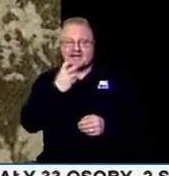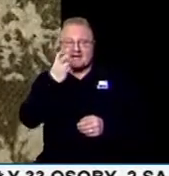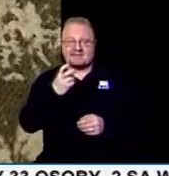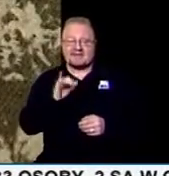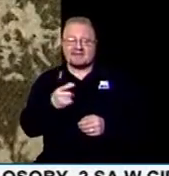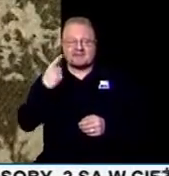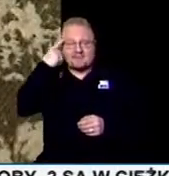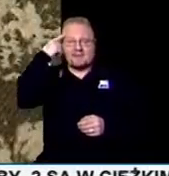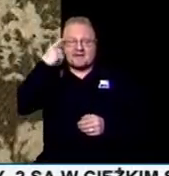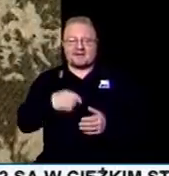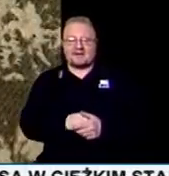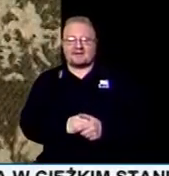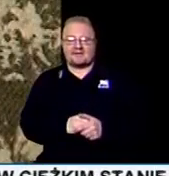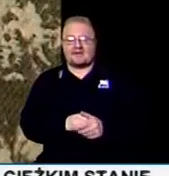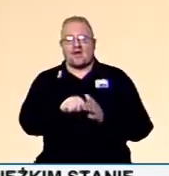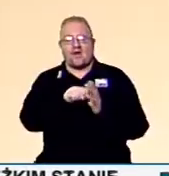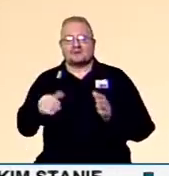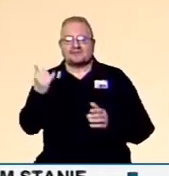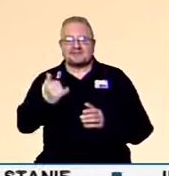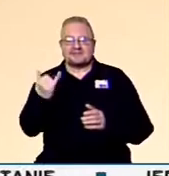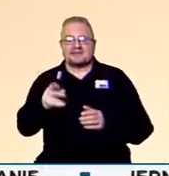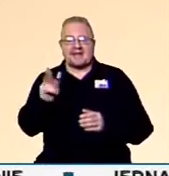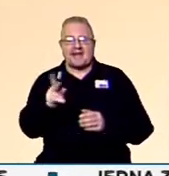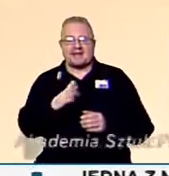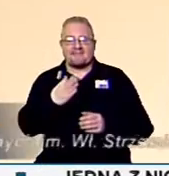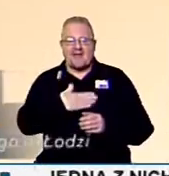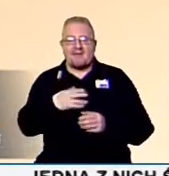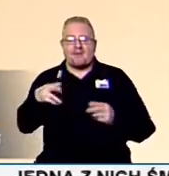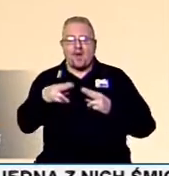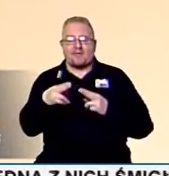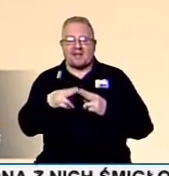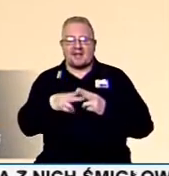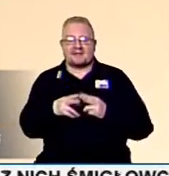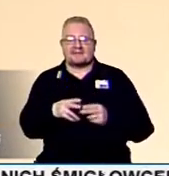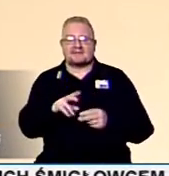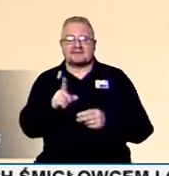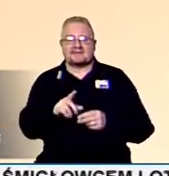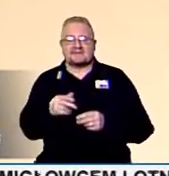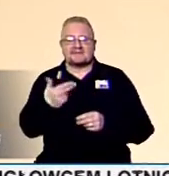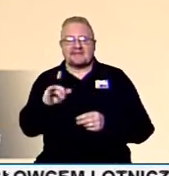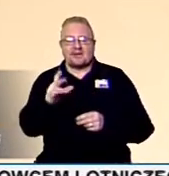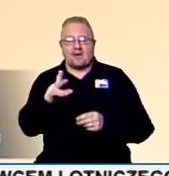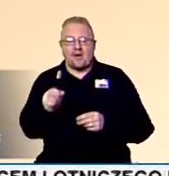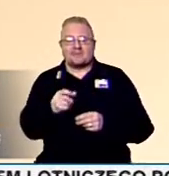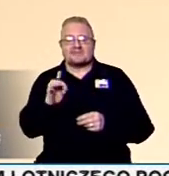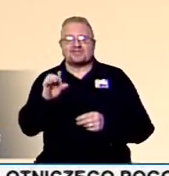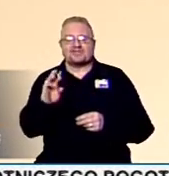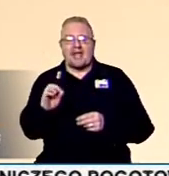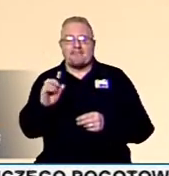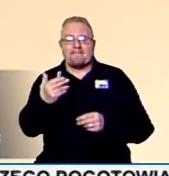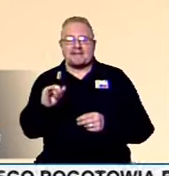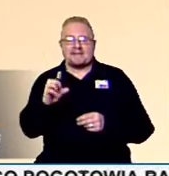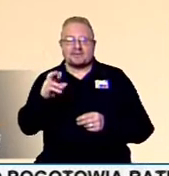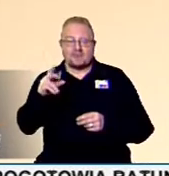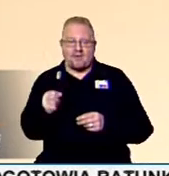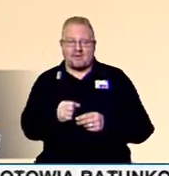i wspomnienia. Od dzieciństwa, kiedy miałam kontakt z Niką Strzemińską, która wtedy była